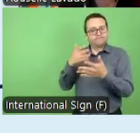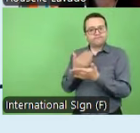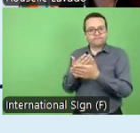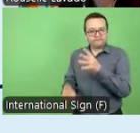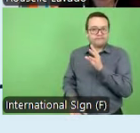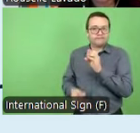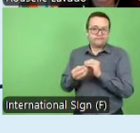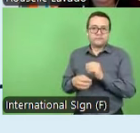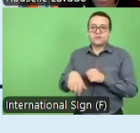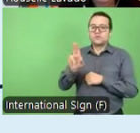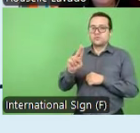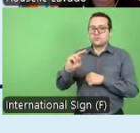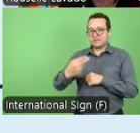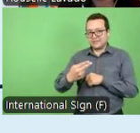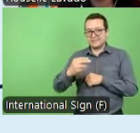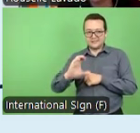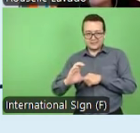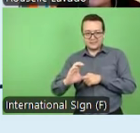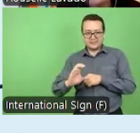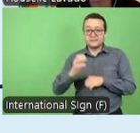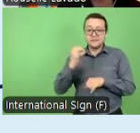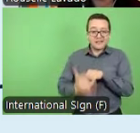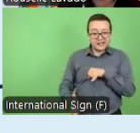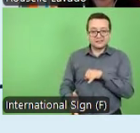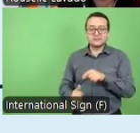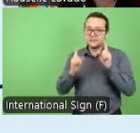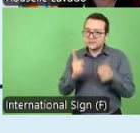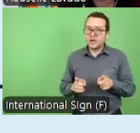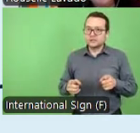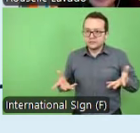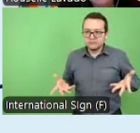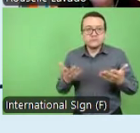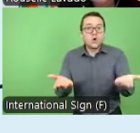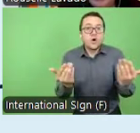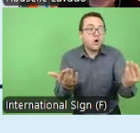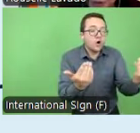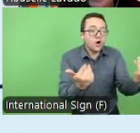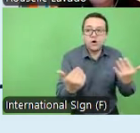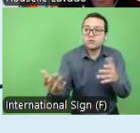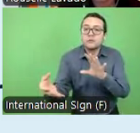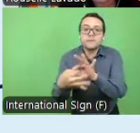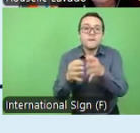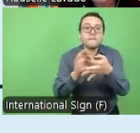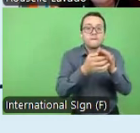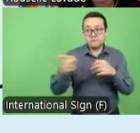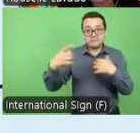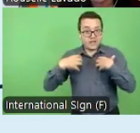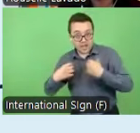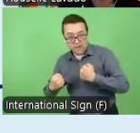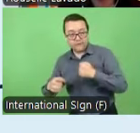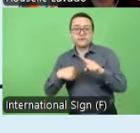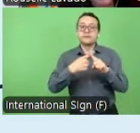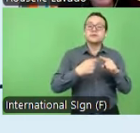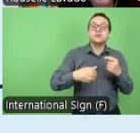de la santé publique universelle et aussi favoriser l'interopérabilité des données, relier les